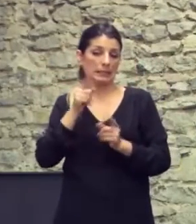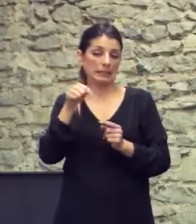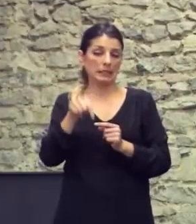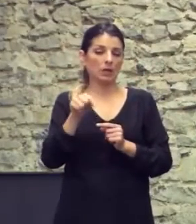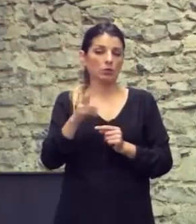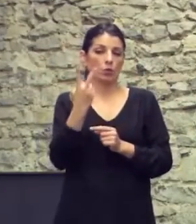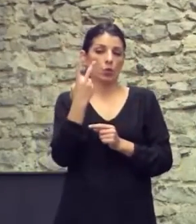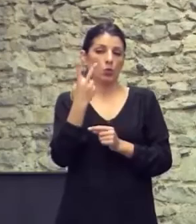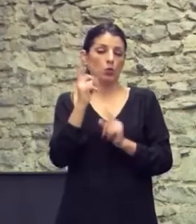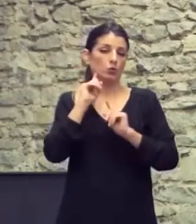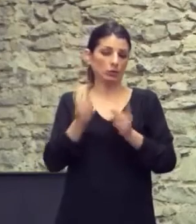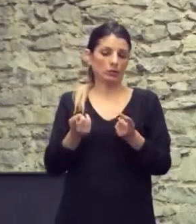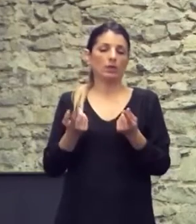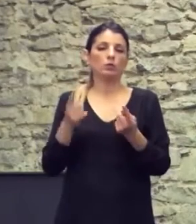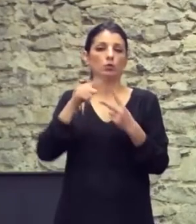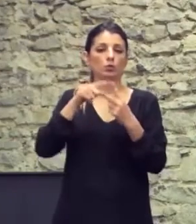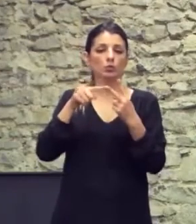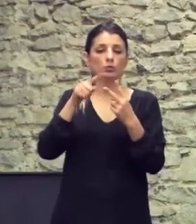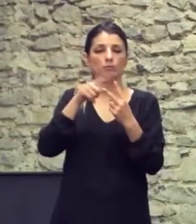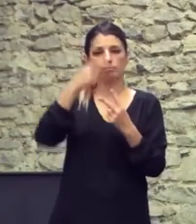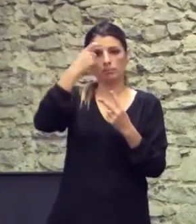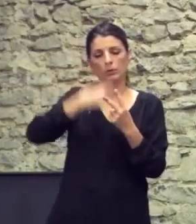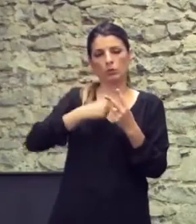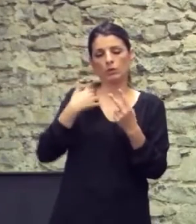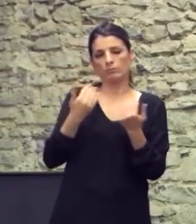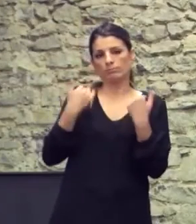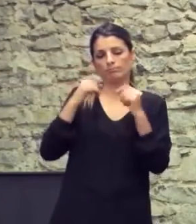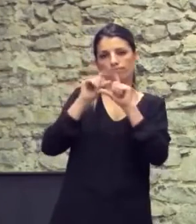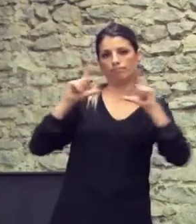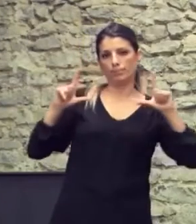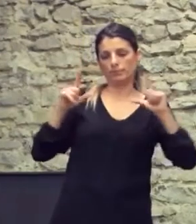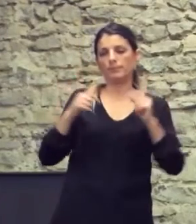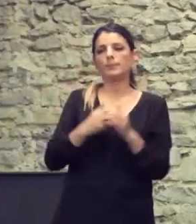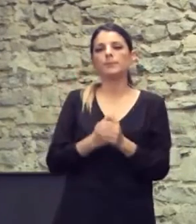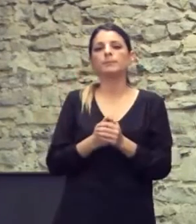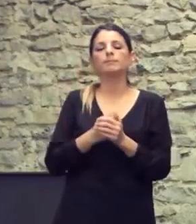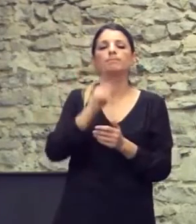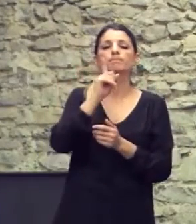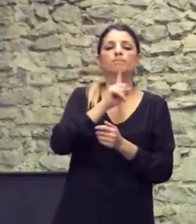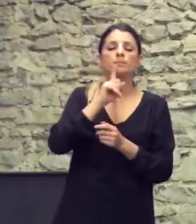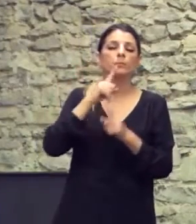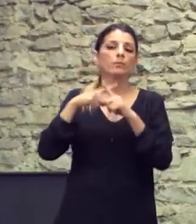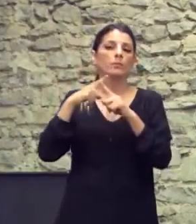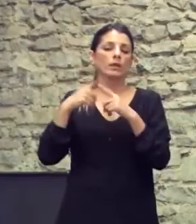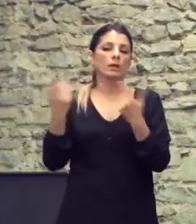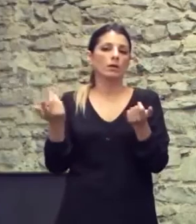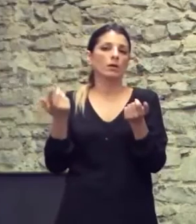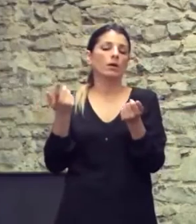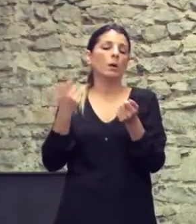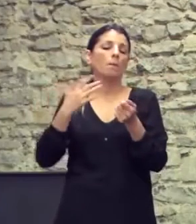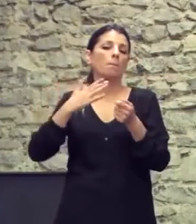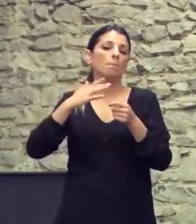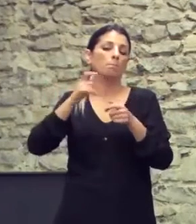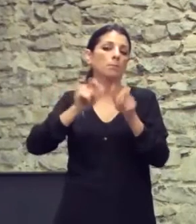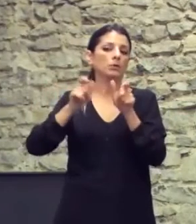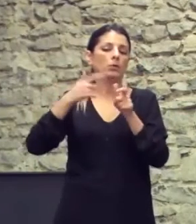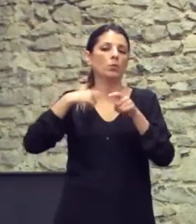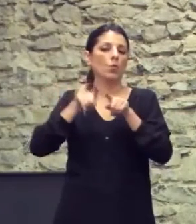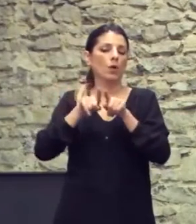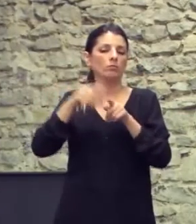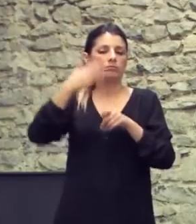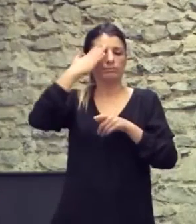bi kasu edo kategoria hortan kokatzen diren pertsona dira, gehi eta lesbiana, pertsona nagusiek hitz egiten dute beraien gehi eta lesbiana